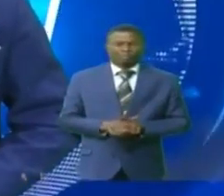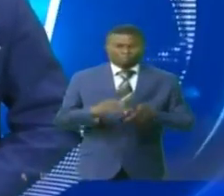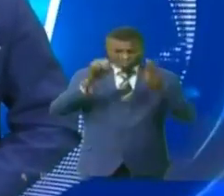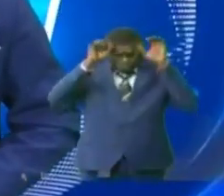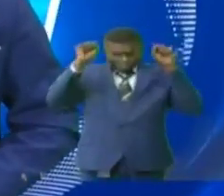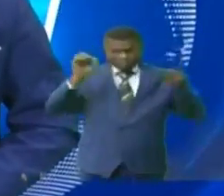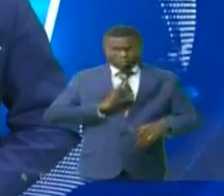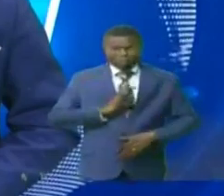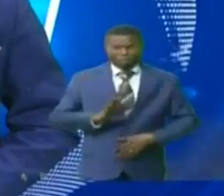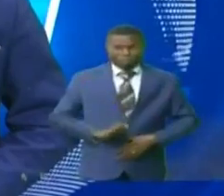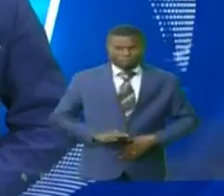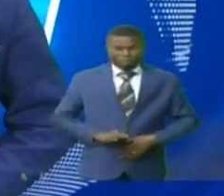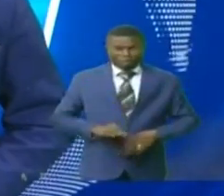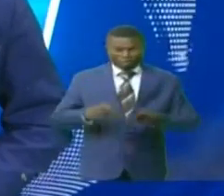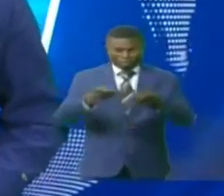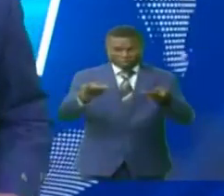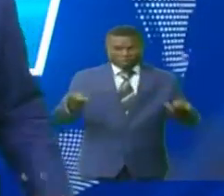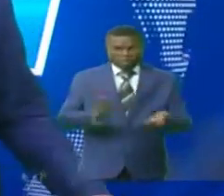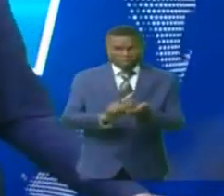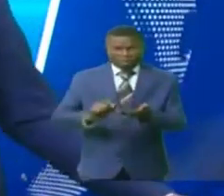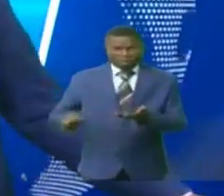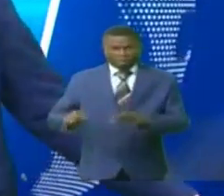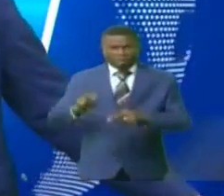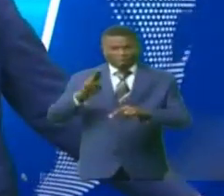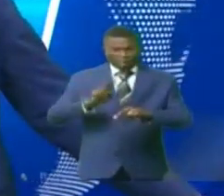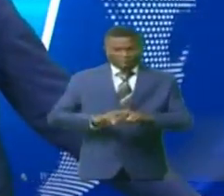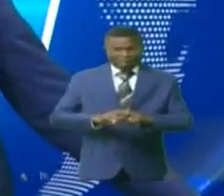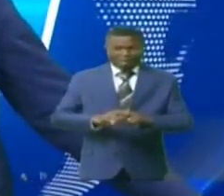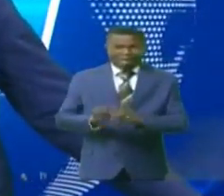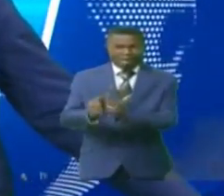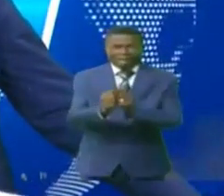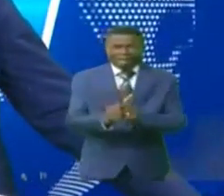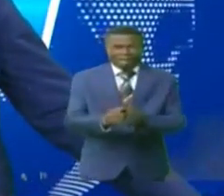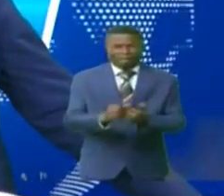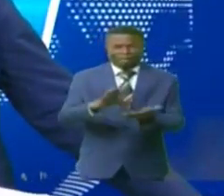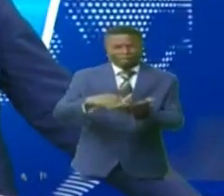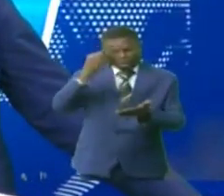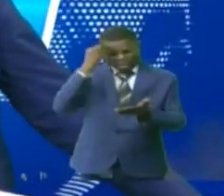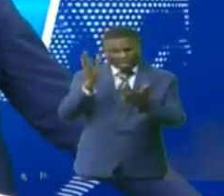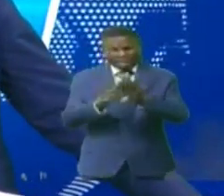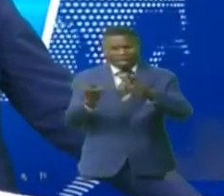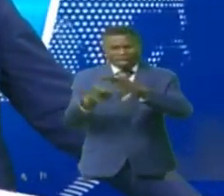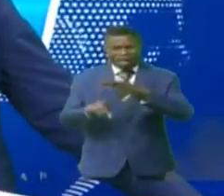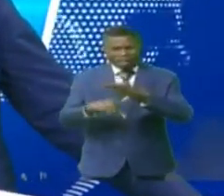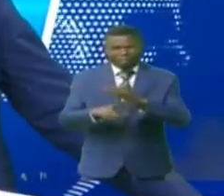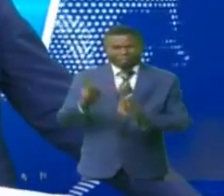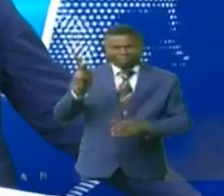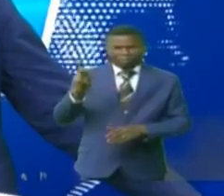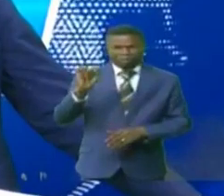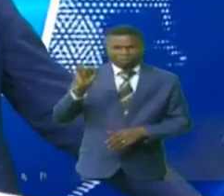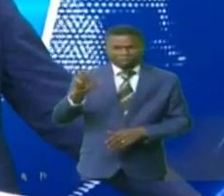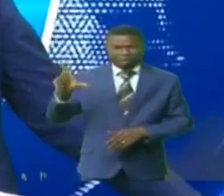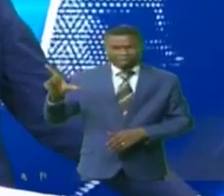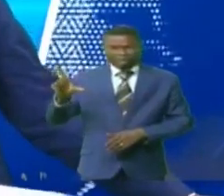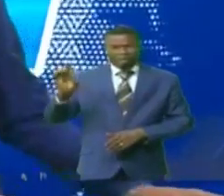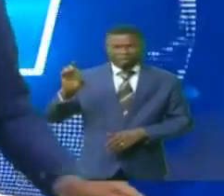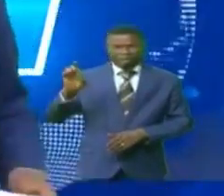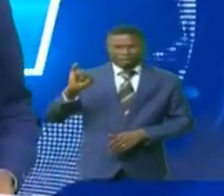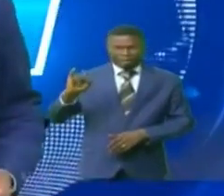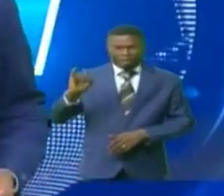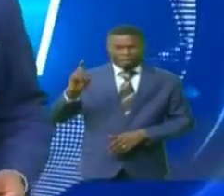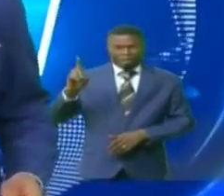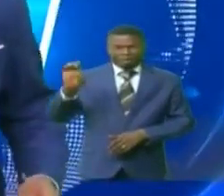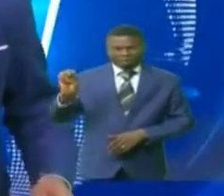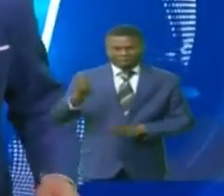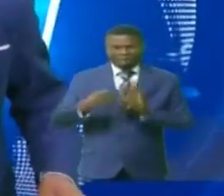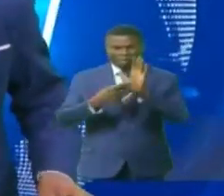Félix-Antoine Tshisekedi, dans une salle de classe et assis sur un même banc avec un élève de l'école primaire à Kilidé dans le territoire des Kasomeno. Vous les verrez en